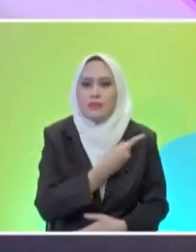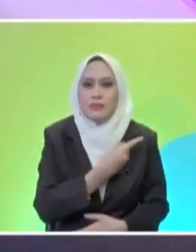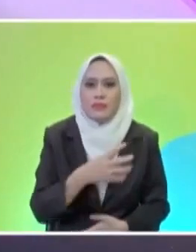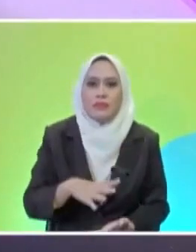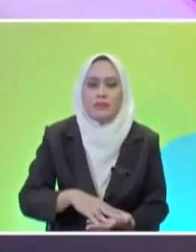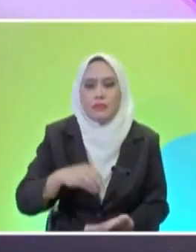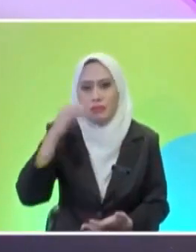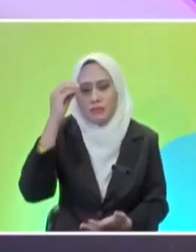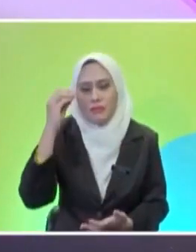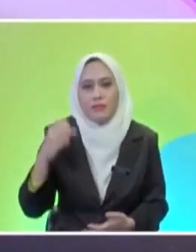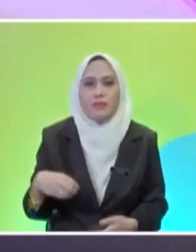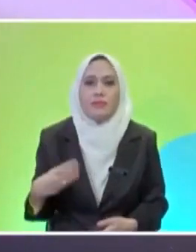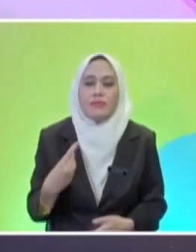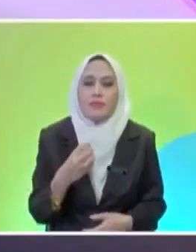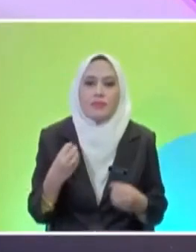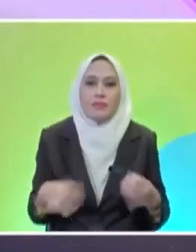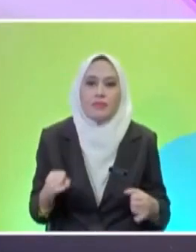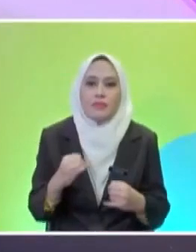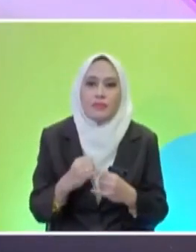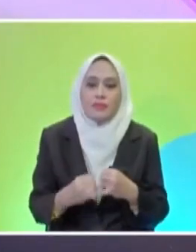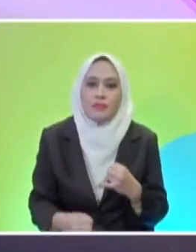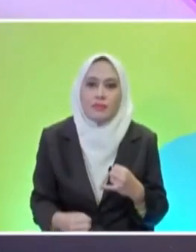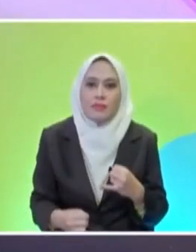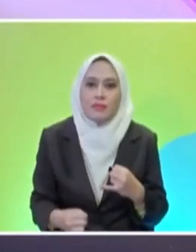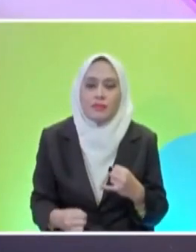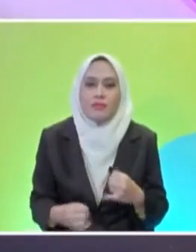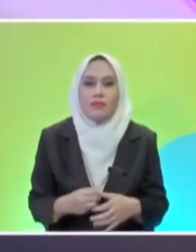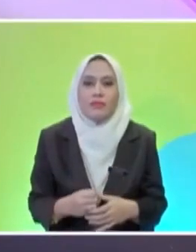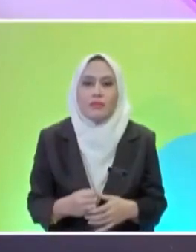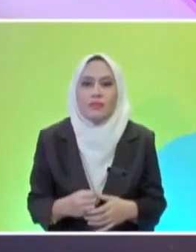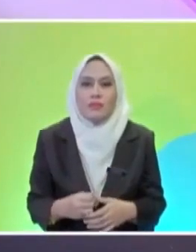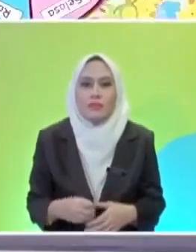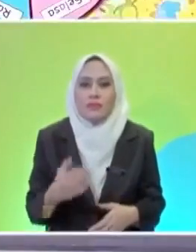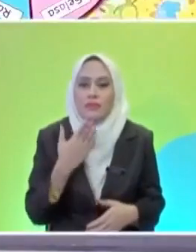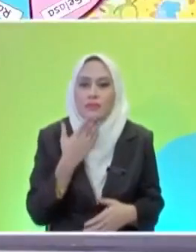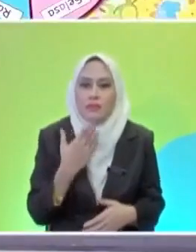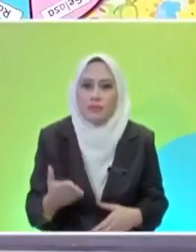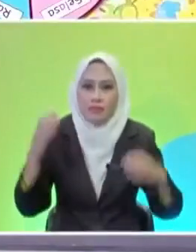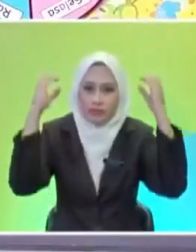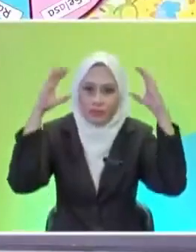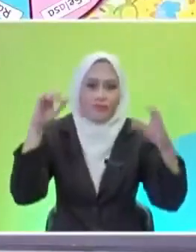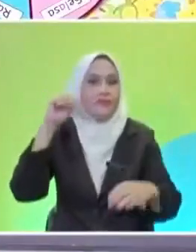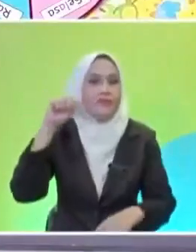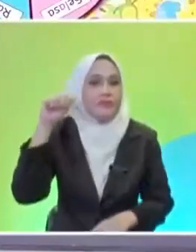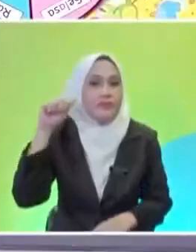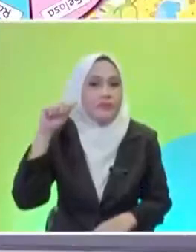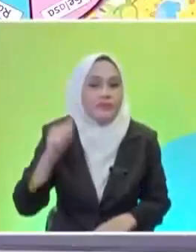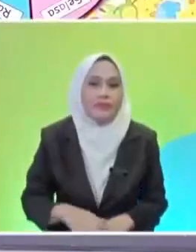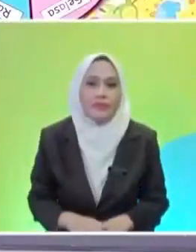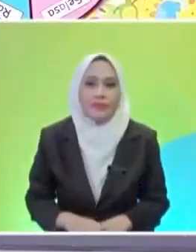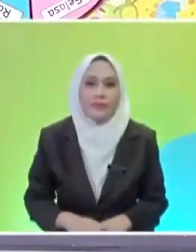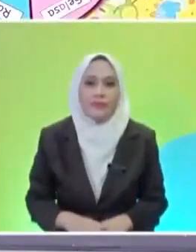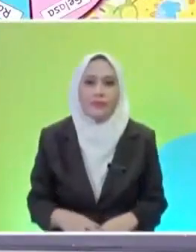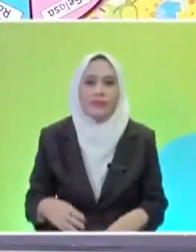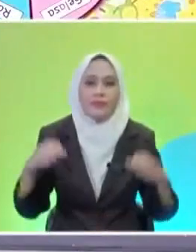sudah sampai ke penghujung rancangan dan kita ingin mengucapkan ribuan terima kasih kepada Cikgu Aisyah. Sama-sama. Terima kasih banyak-banyak Cikgu Aisyah. Dan juga kepada